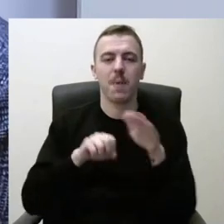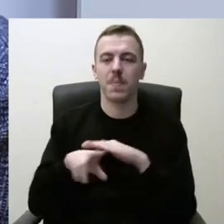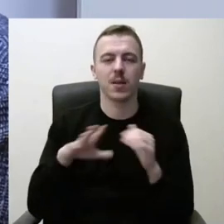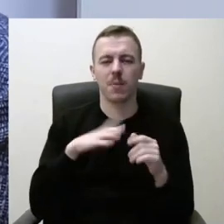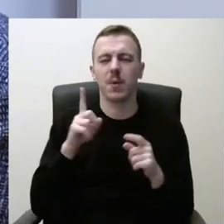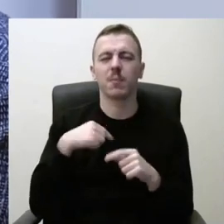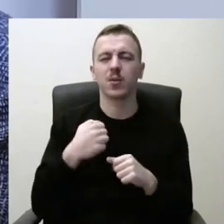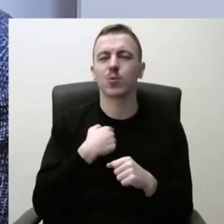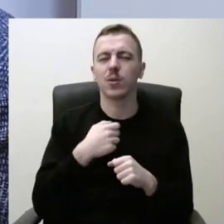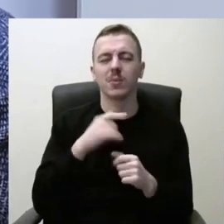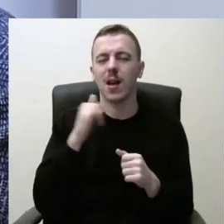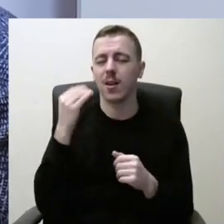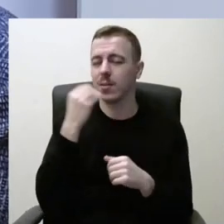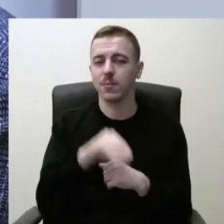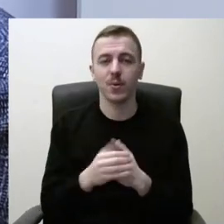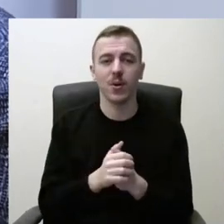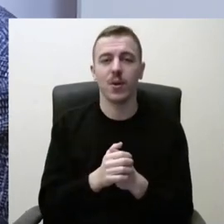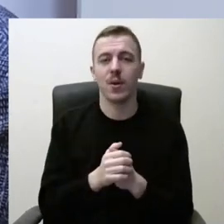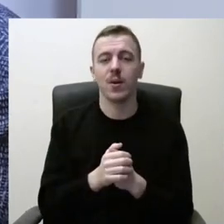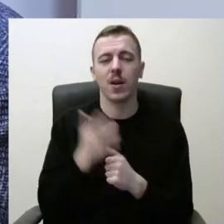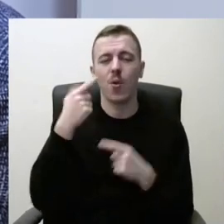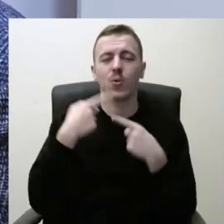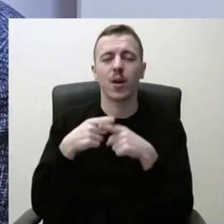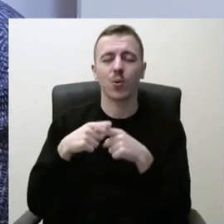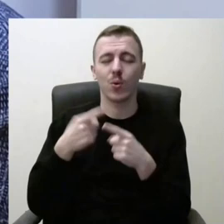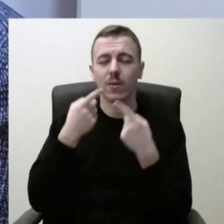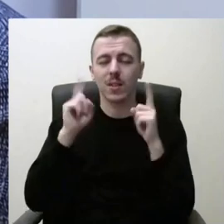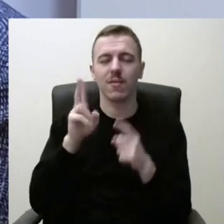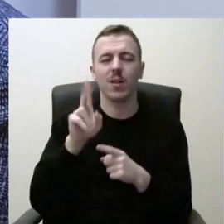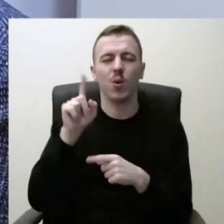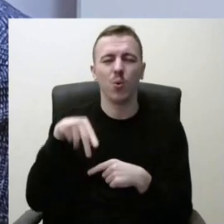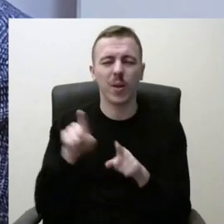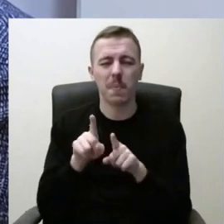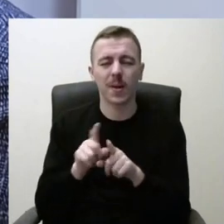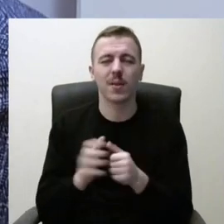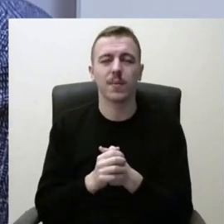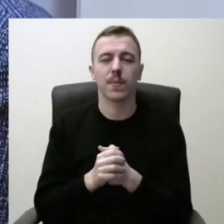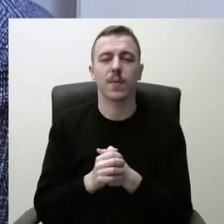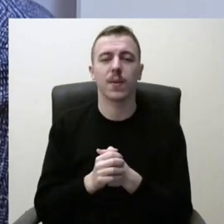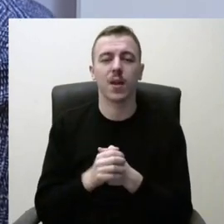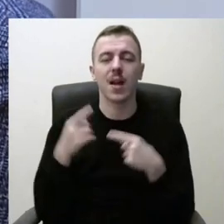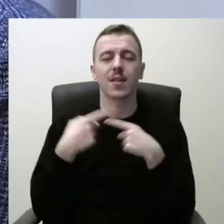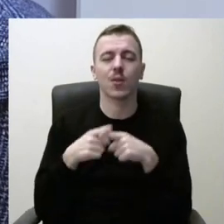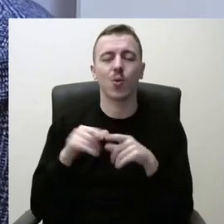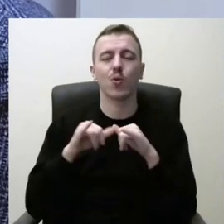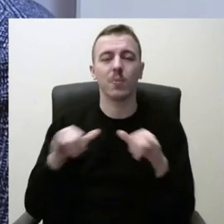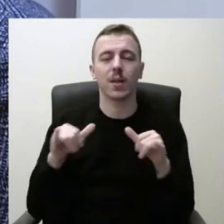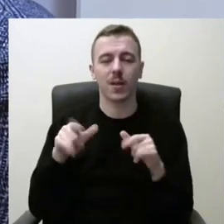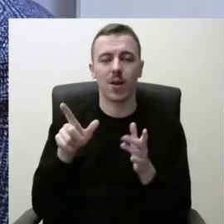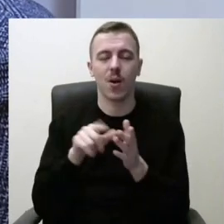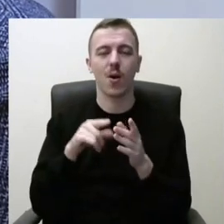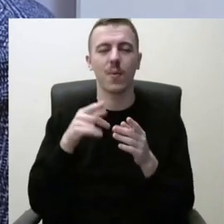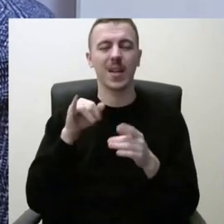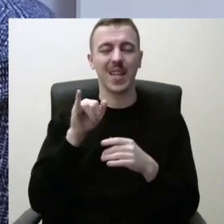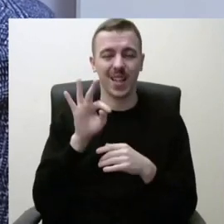visas puikias sąlygas. Tiek Kauno technologijos universitetą, tiek Vytauto didžiojo universitetą. Ir technologijų plėtra turėtų nusimatyti tiek IT sektorėje,